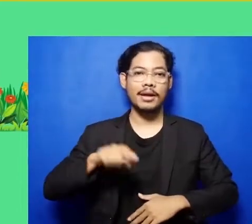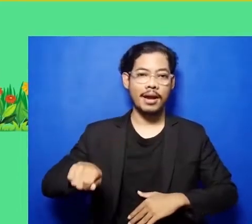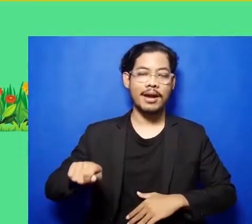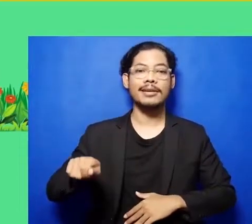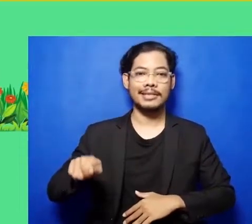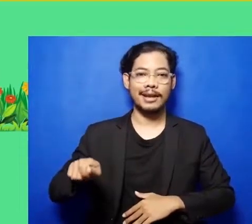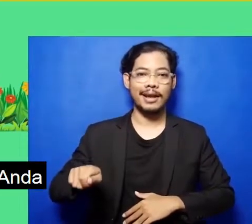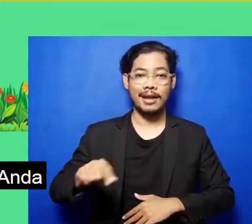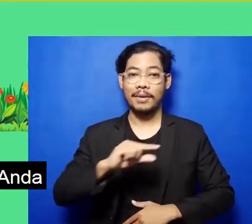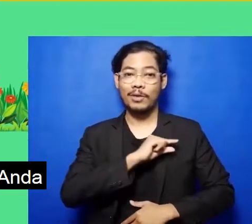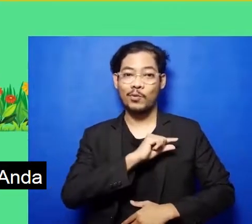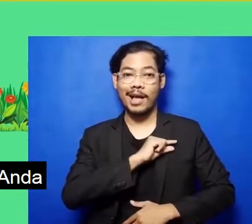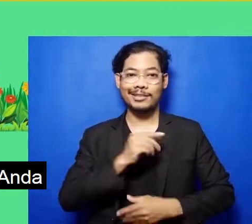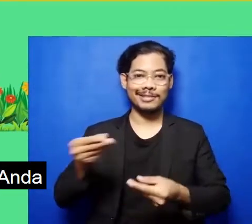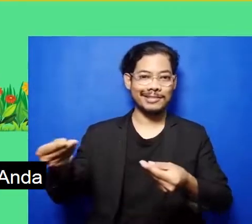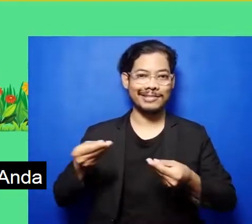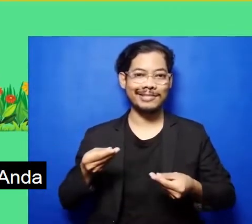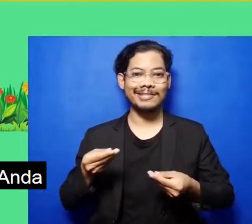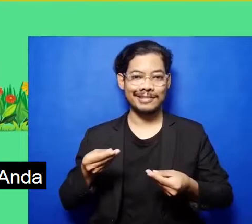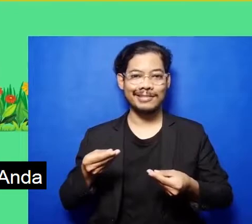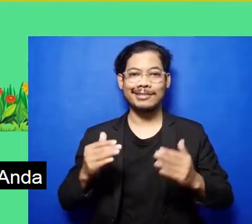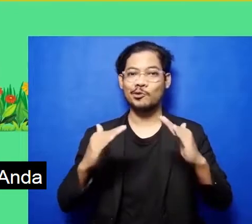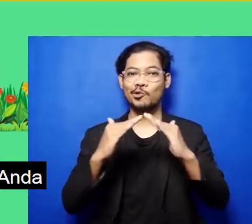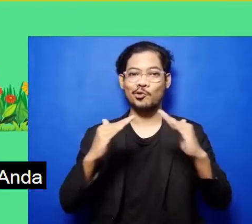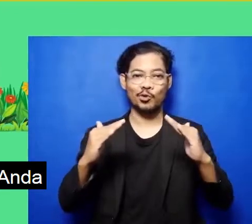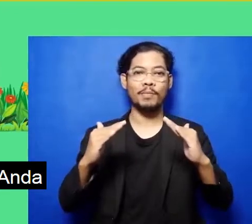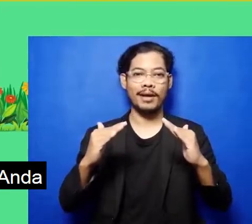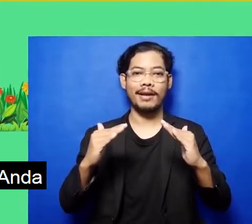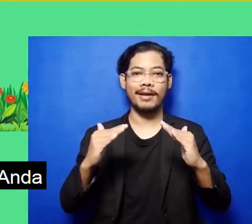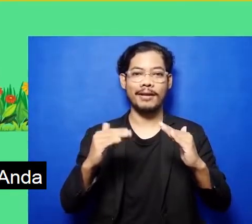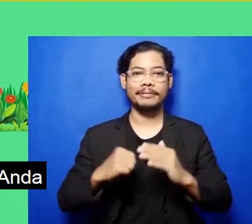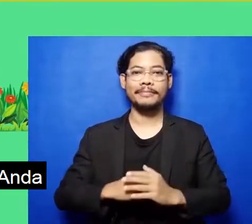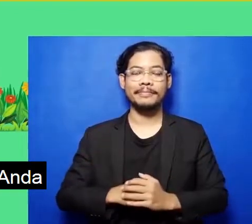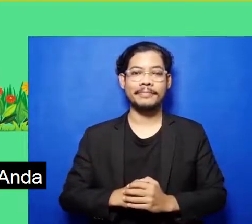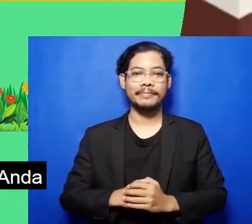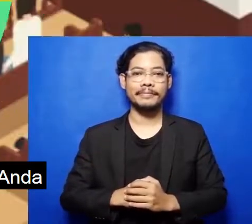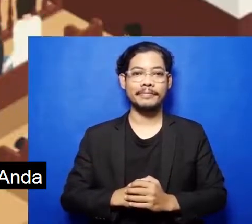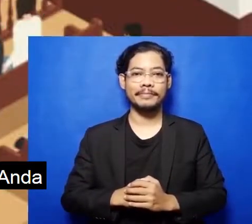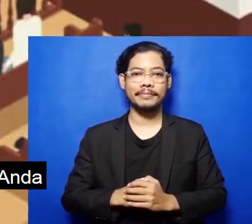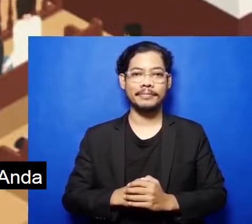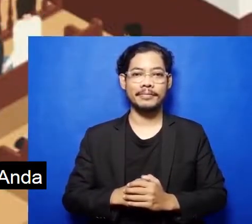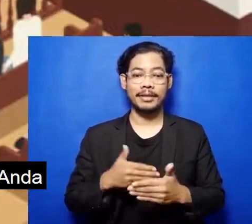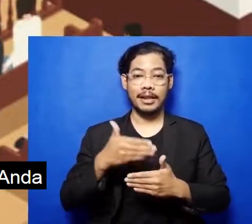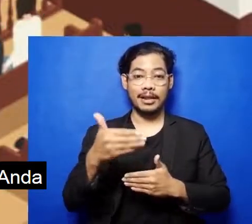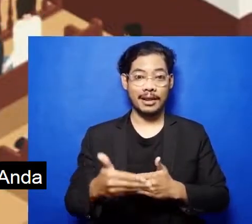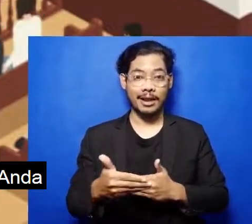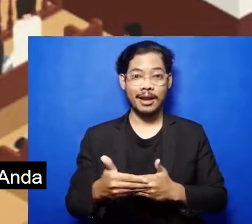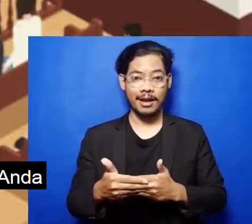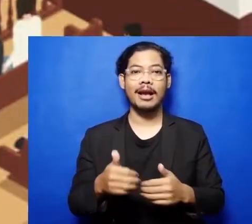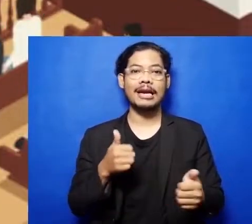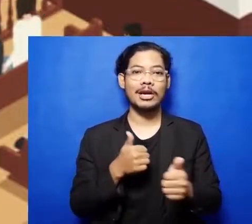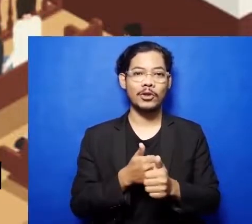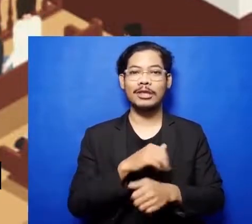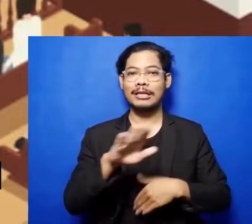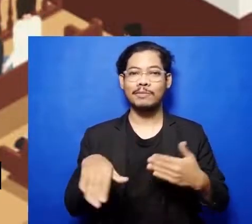surat panggilan sidang, sebeti esampeaki kalaben petugas pangadilan dek kacompokna